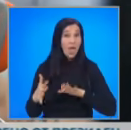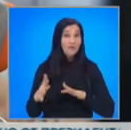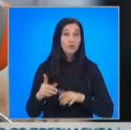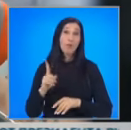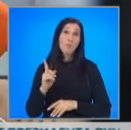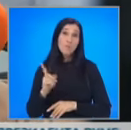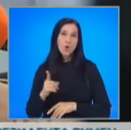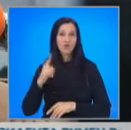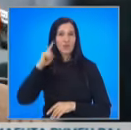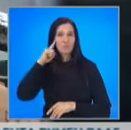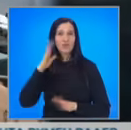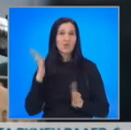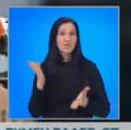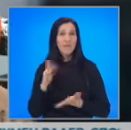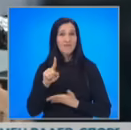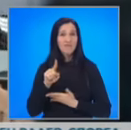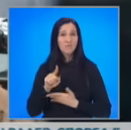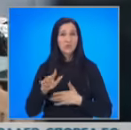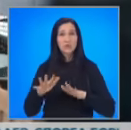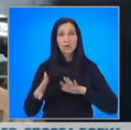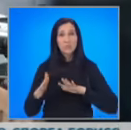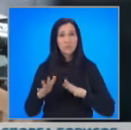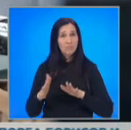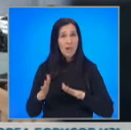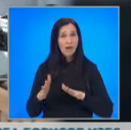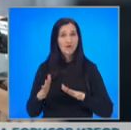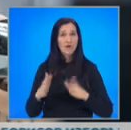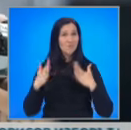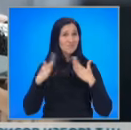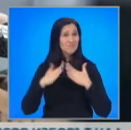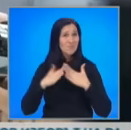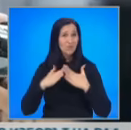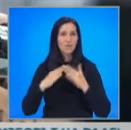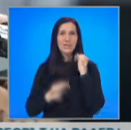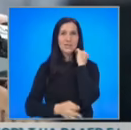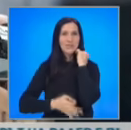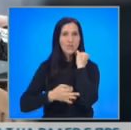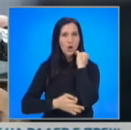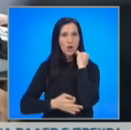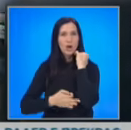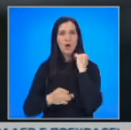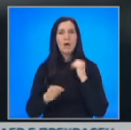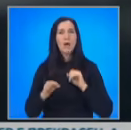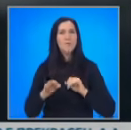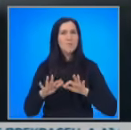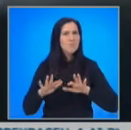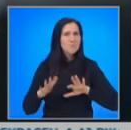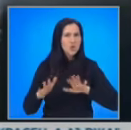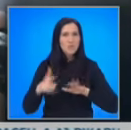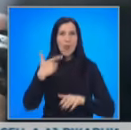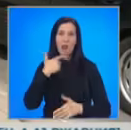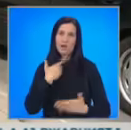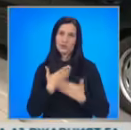би могло да се мисли, че става въпрос за някаква битова история, някакви, може би,